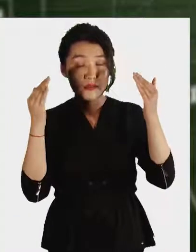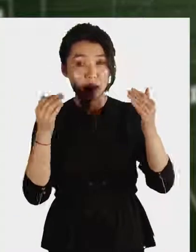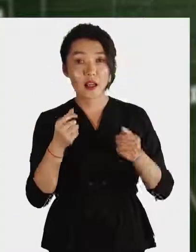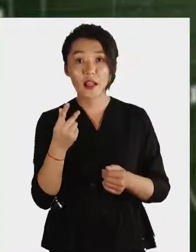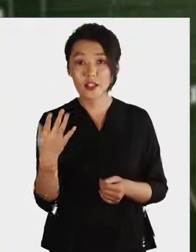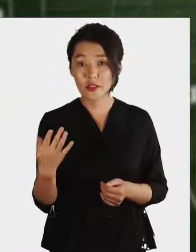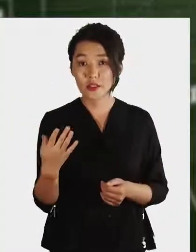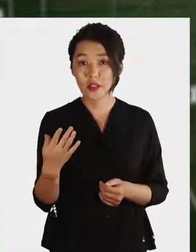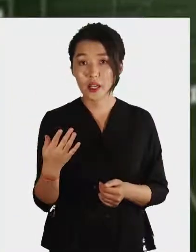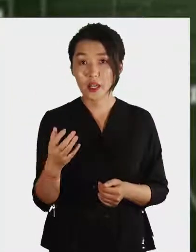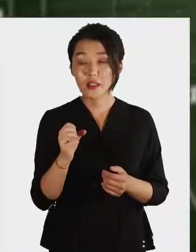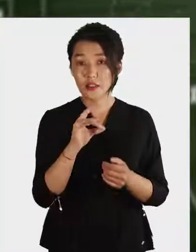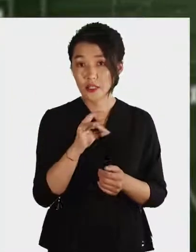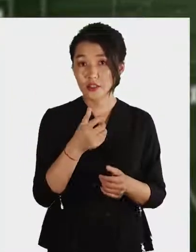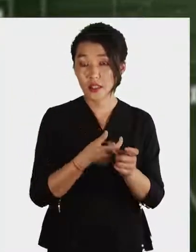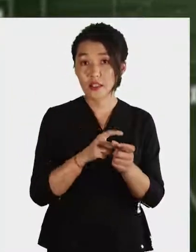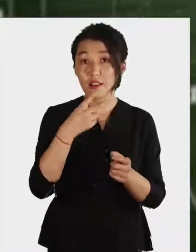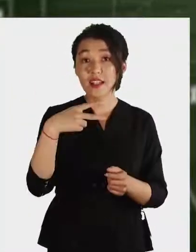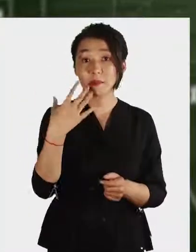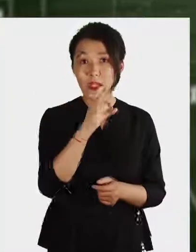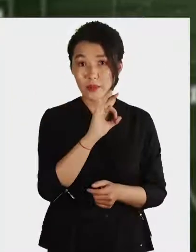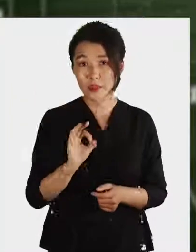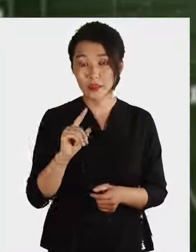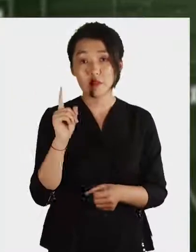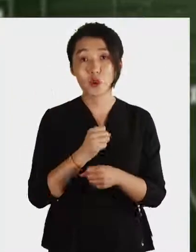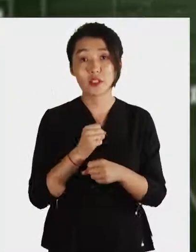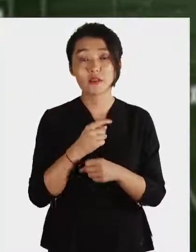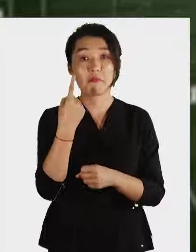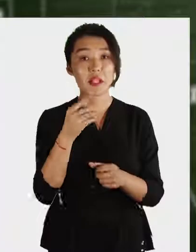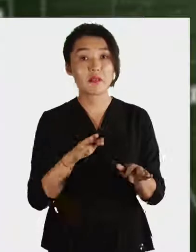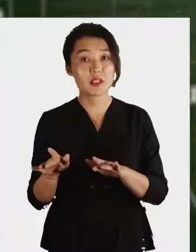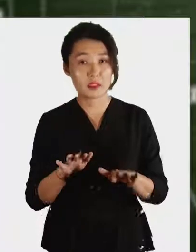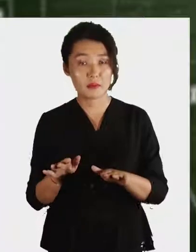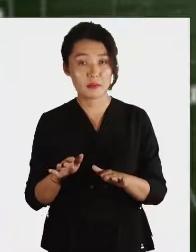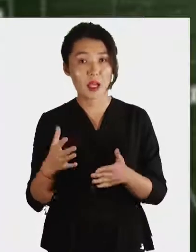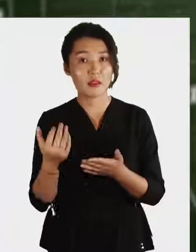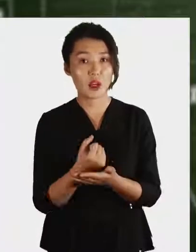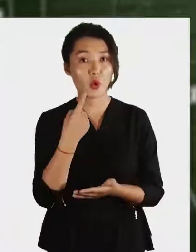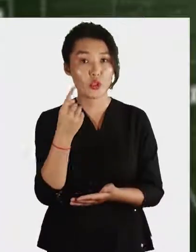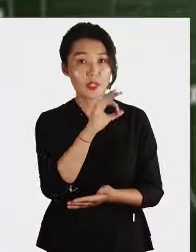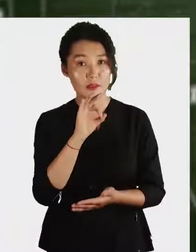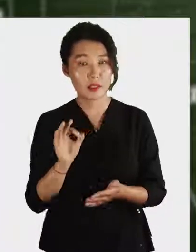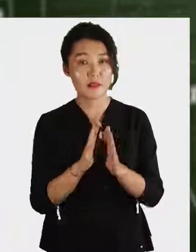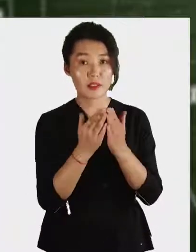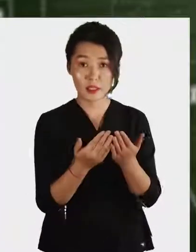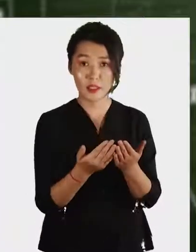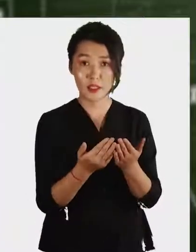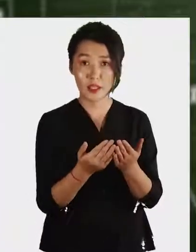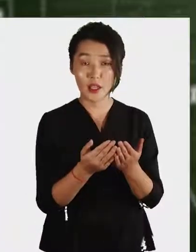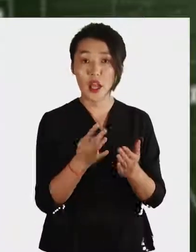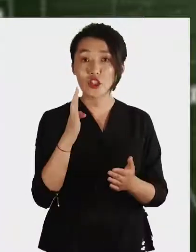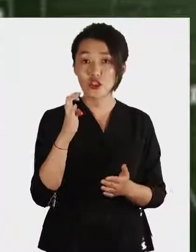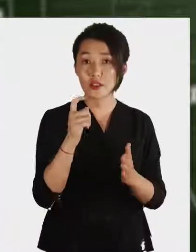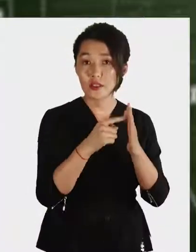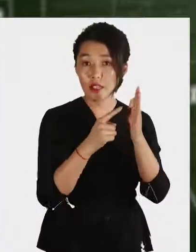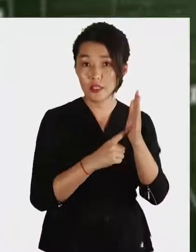– это 25%. Что мы делаем первым действием? Находим 1% книги. Мы 400